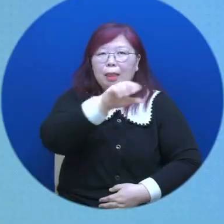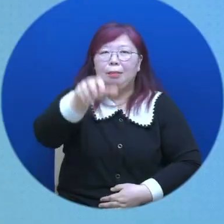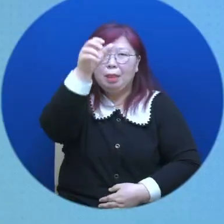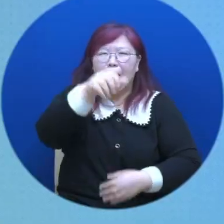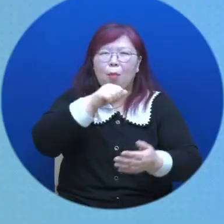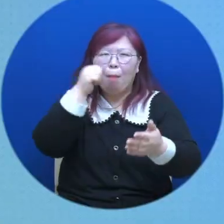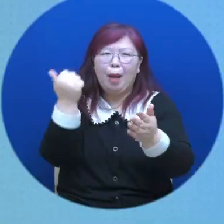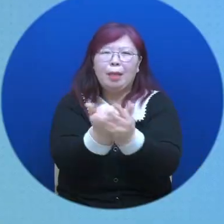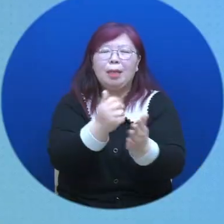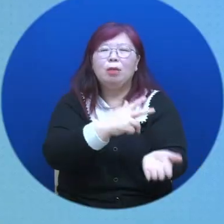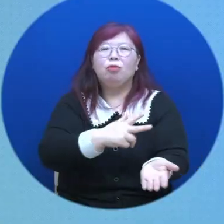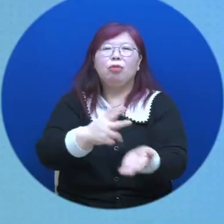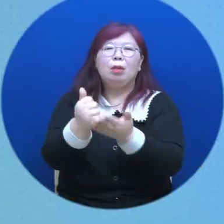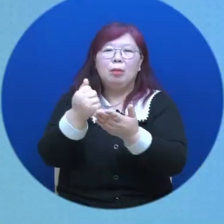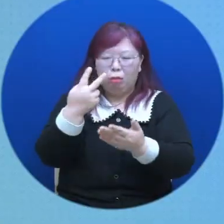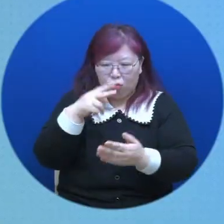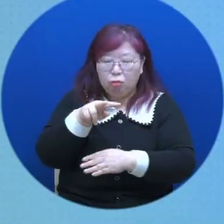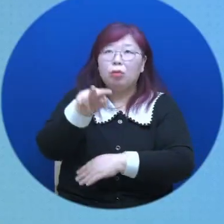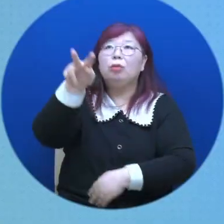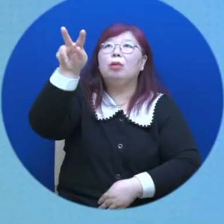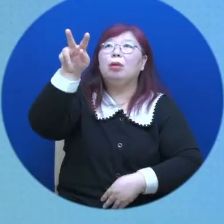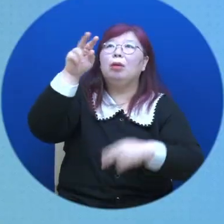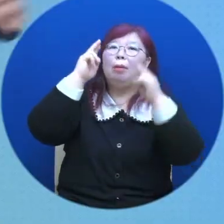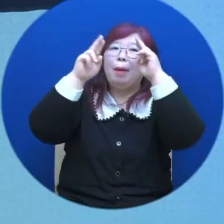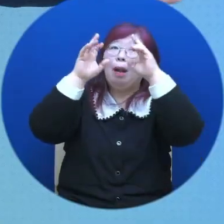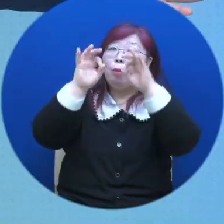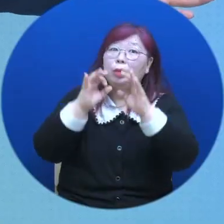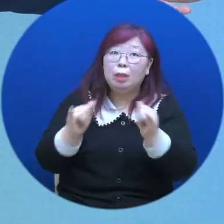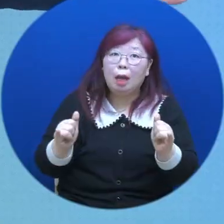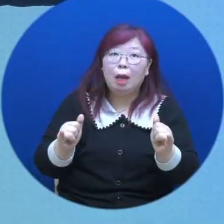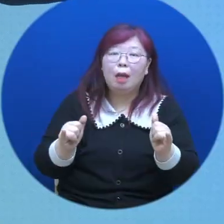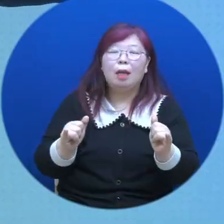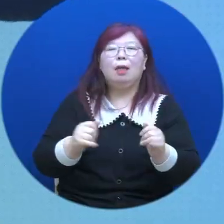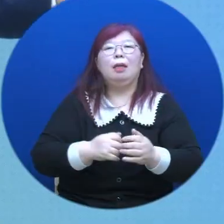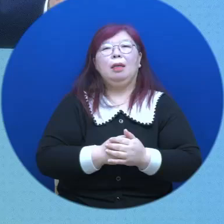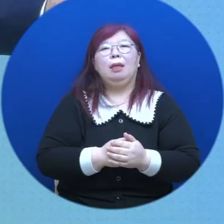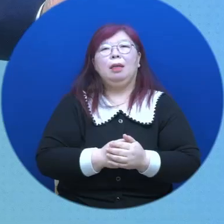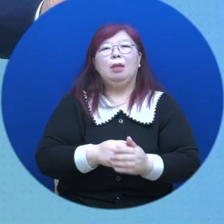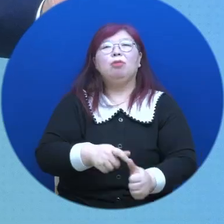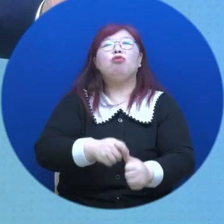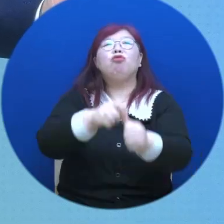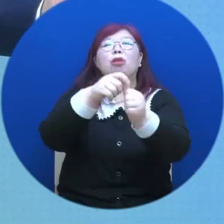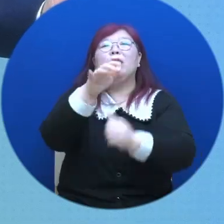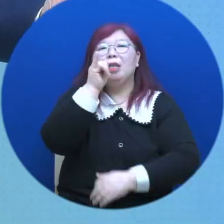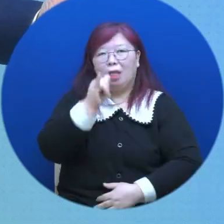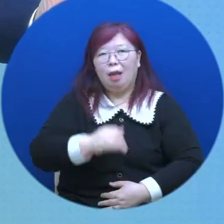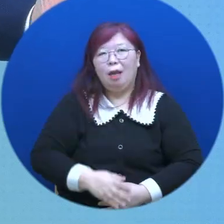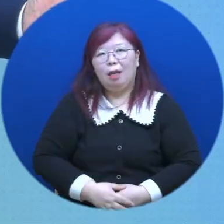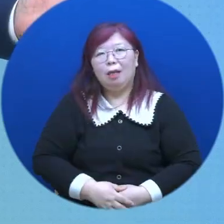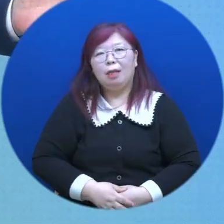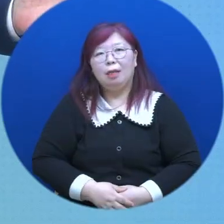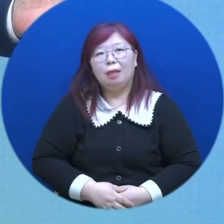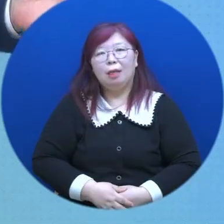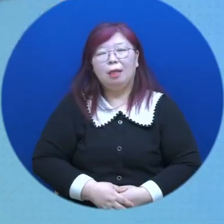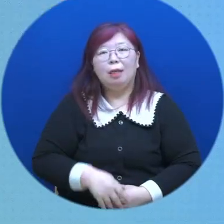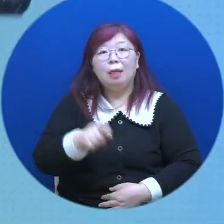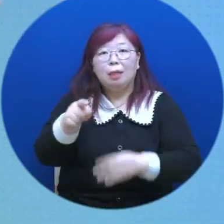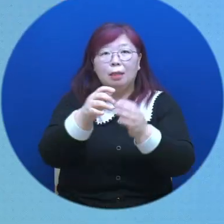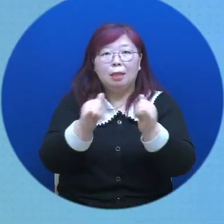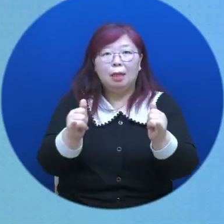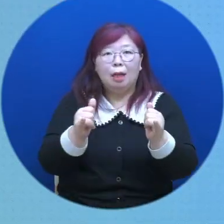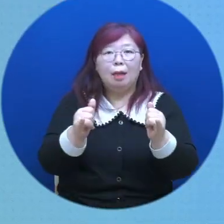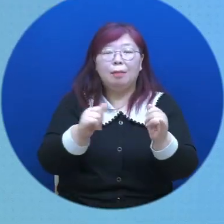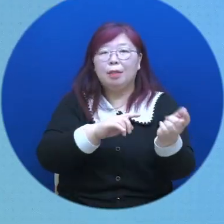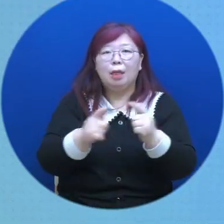박힌 주님을 눈을 들어 바라보는 자, 그들에게 무엇이 구원이 있다. 그들에게 무엇이